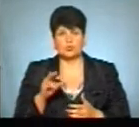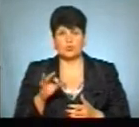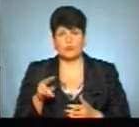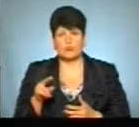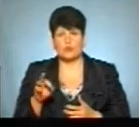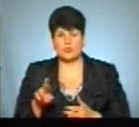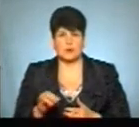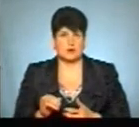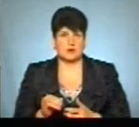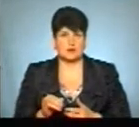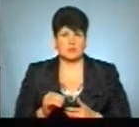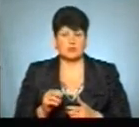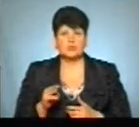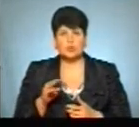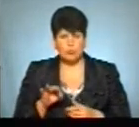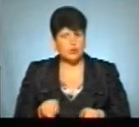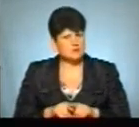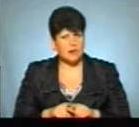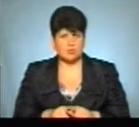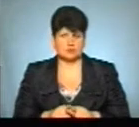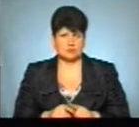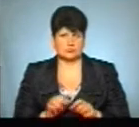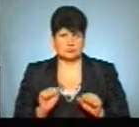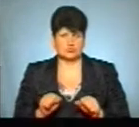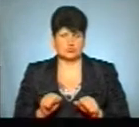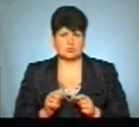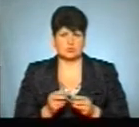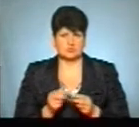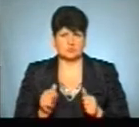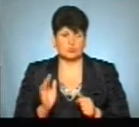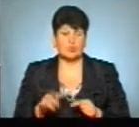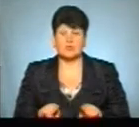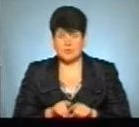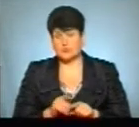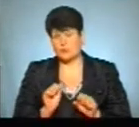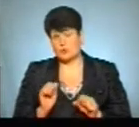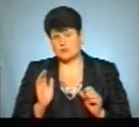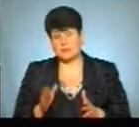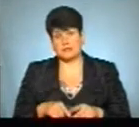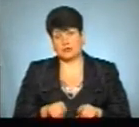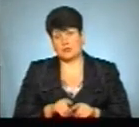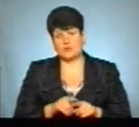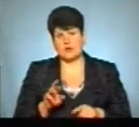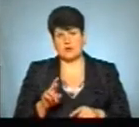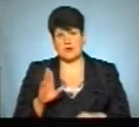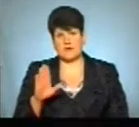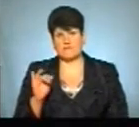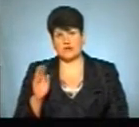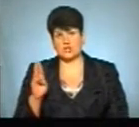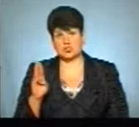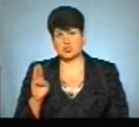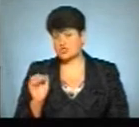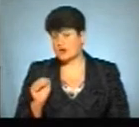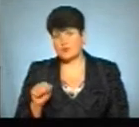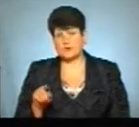Тополя також дуже крихкий вид. Не факт, що і може мати такі явища ось не тільки фруктових дерев, і, наприклад, тополі, чи